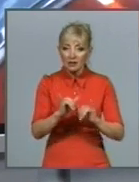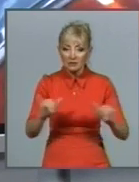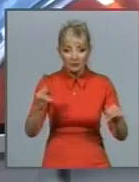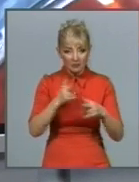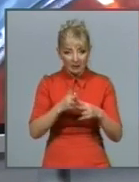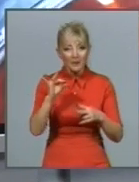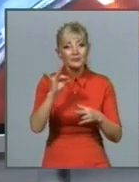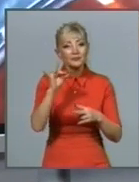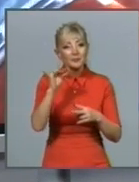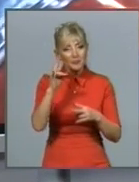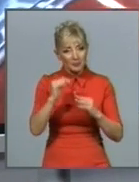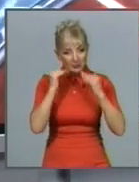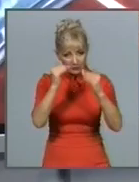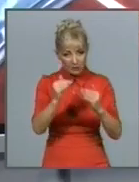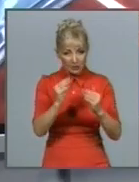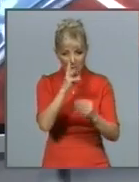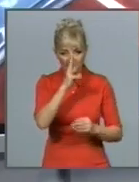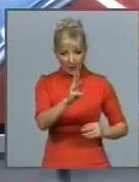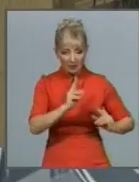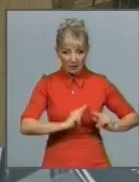на підвищення зарплати працівникам.